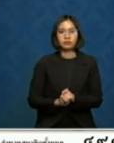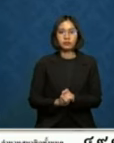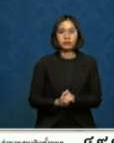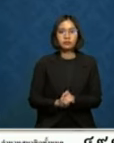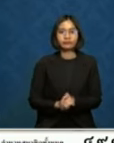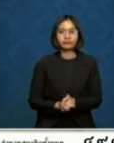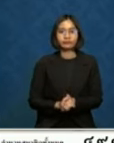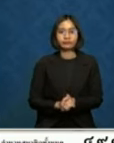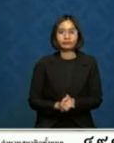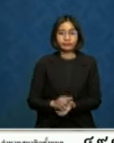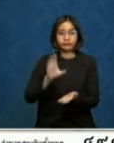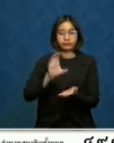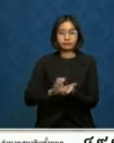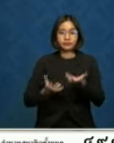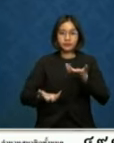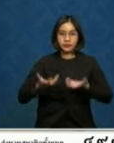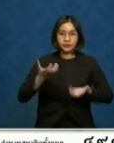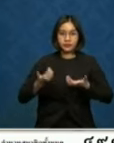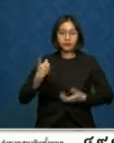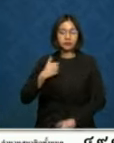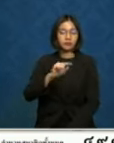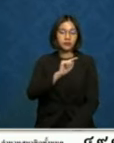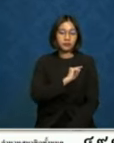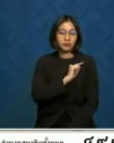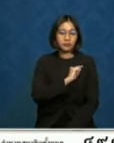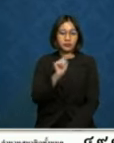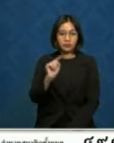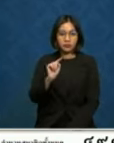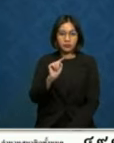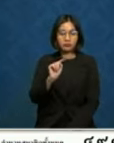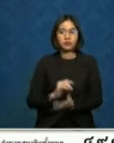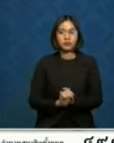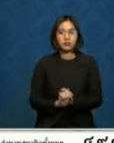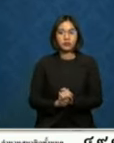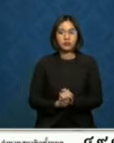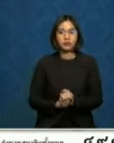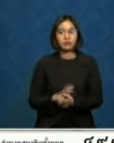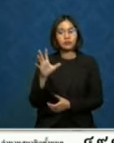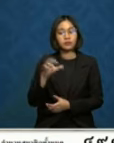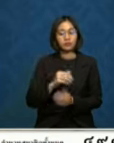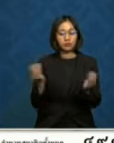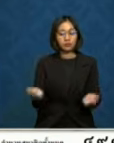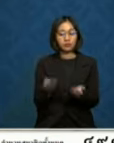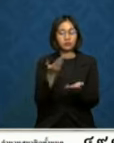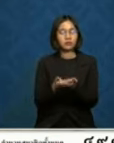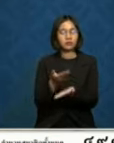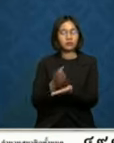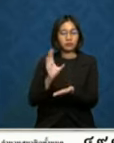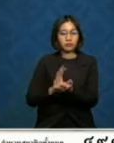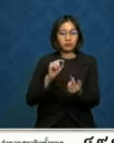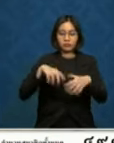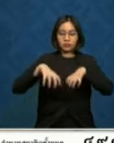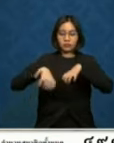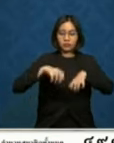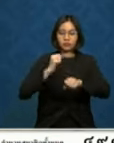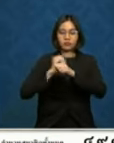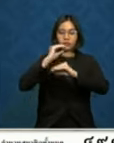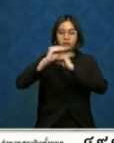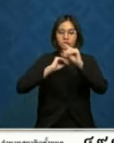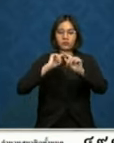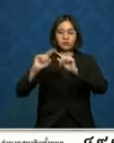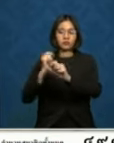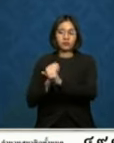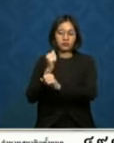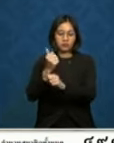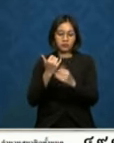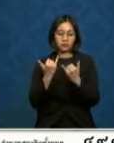กองทุนยุติธรรมที่มีภารกิจในเรื่องดังกล่าวมาสนับสนุนงบประมาณในการจัดโครงการได้ซึ่ง